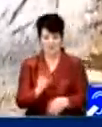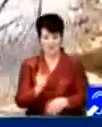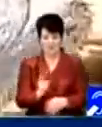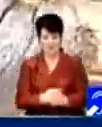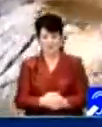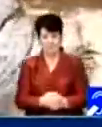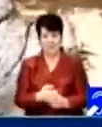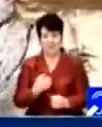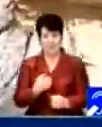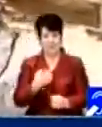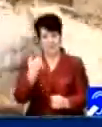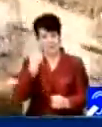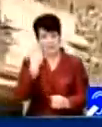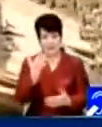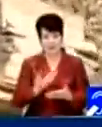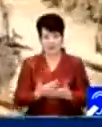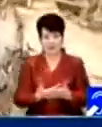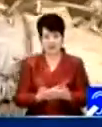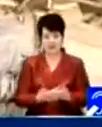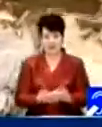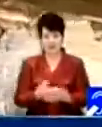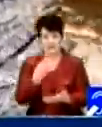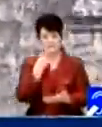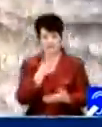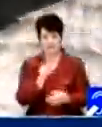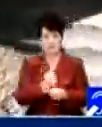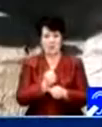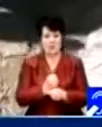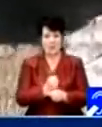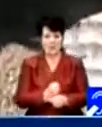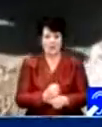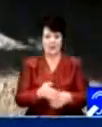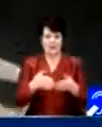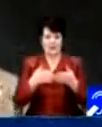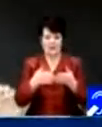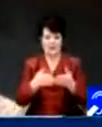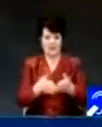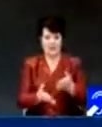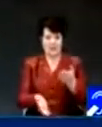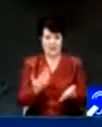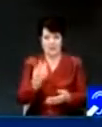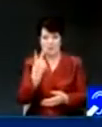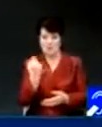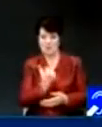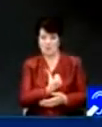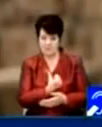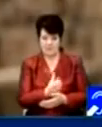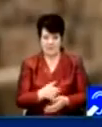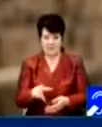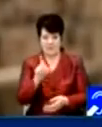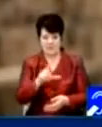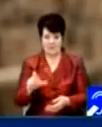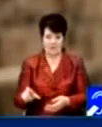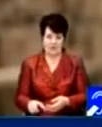după părerea mea, se vede cum e prelucrată. Embarcațiunea a fost descoperită acum două săptămâni de niște localnici din satul